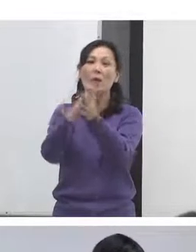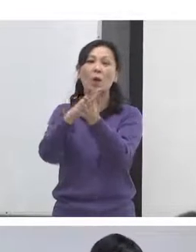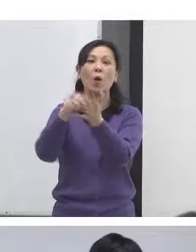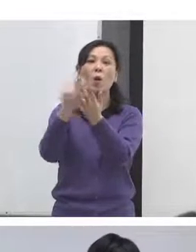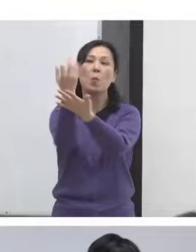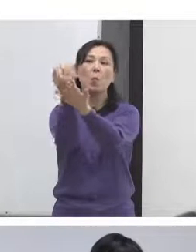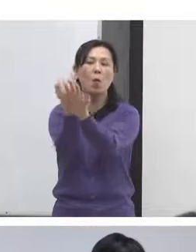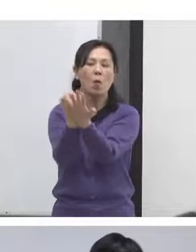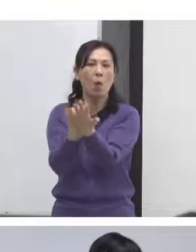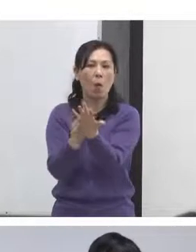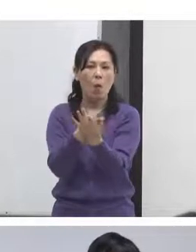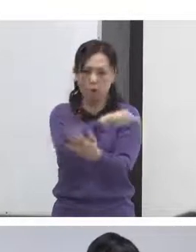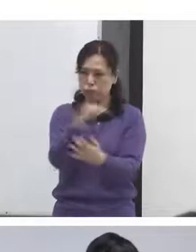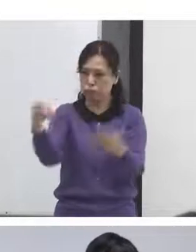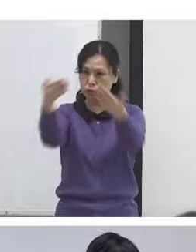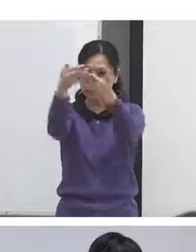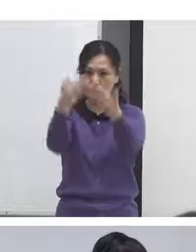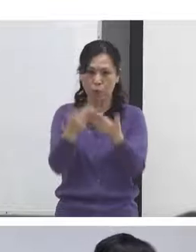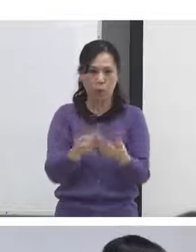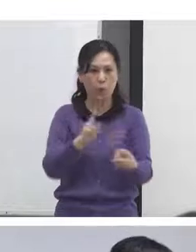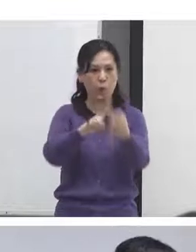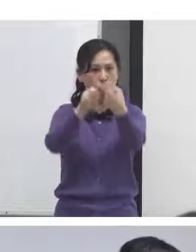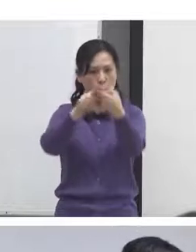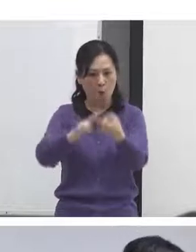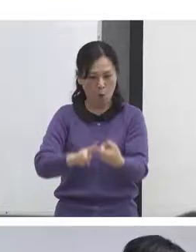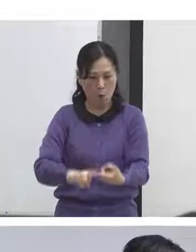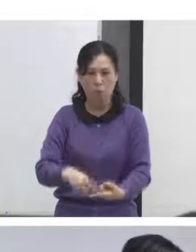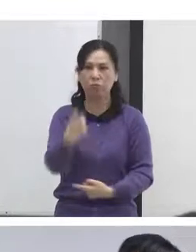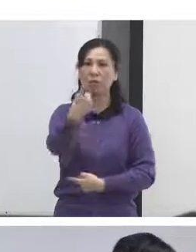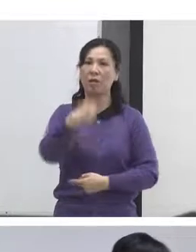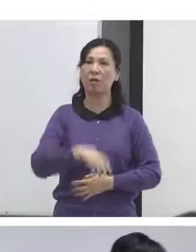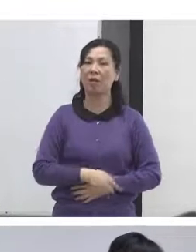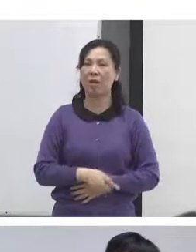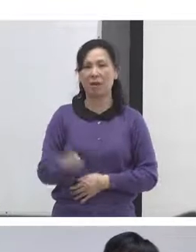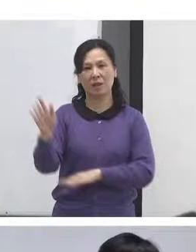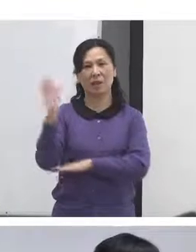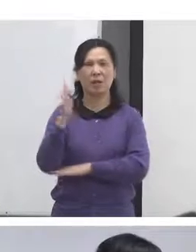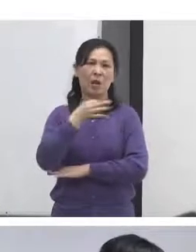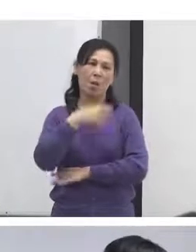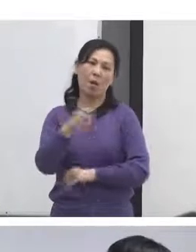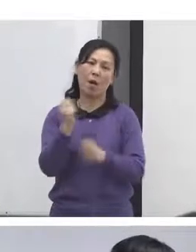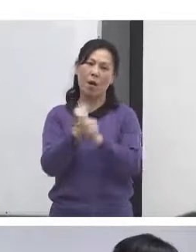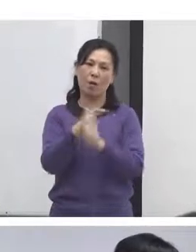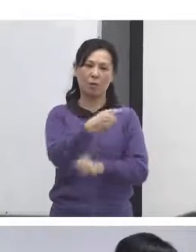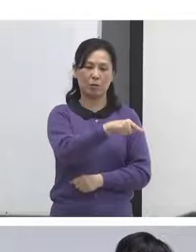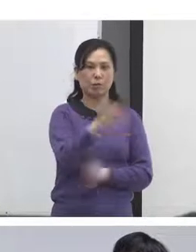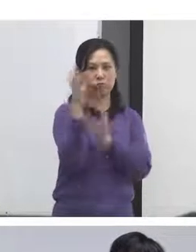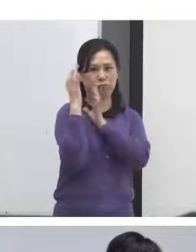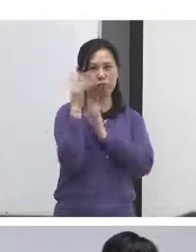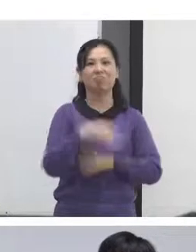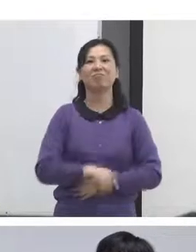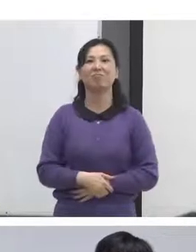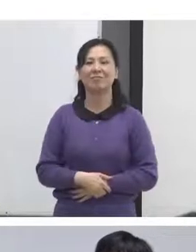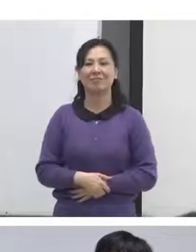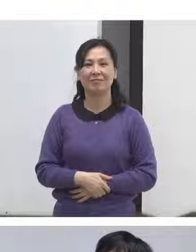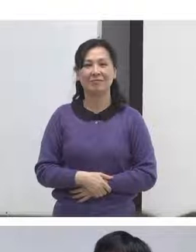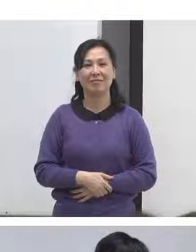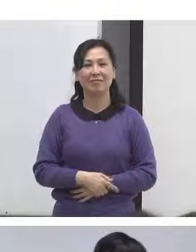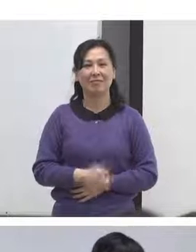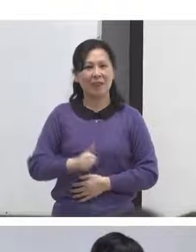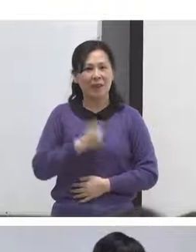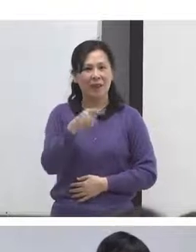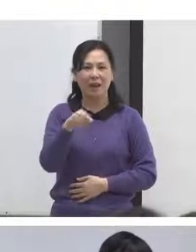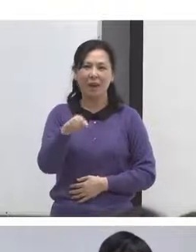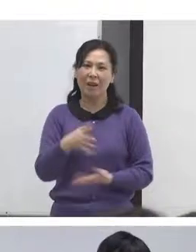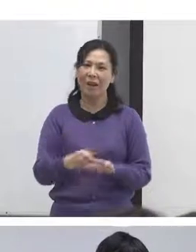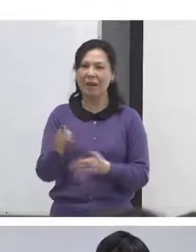double check， 就几乎都是正确的。所以这就是一个政府不愿意做，那我们来做的。那其实这个其实说真的有点蠢